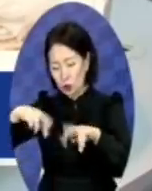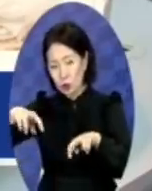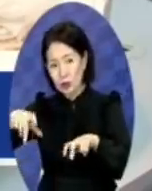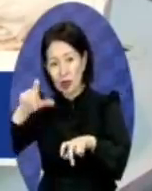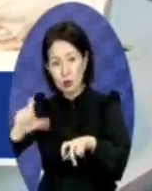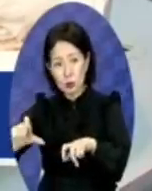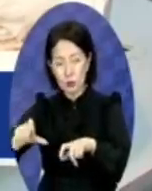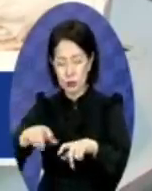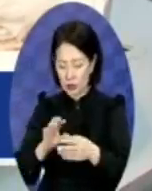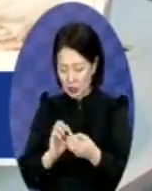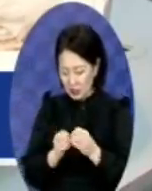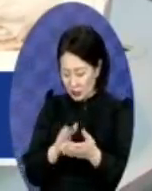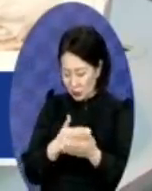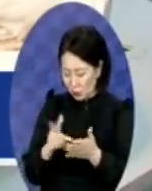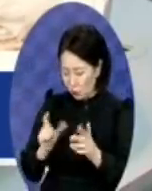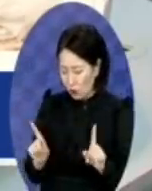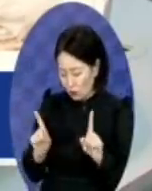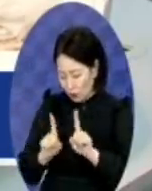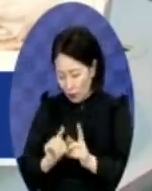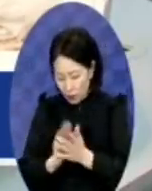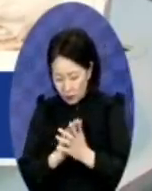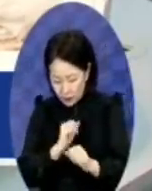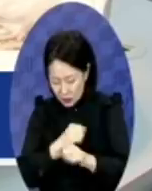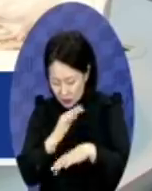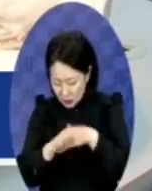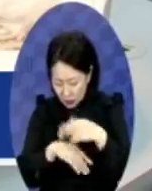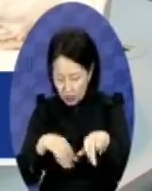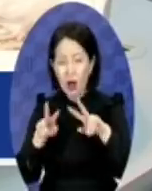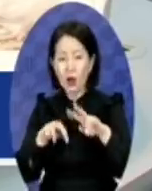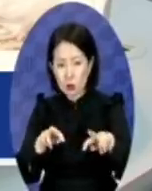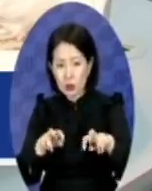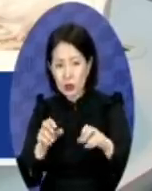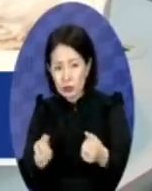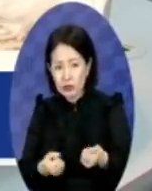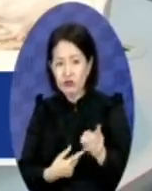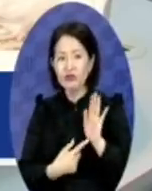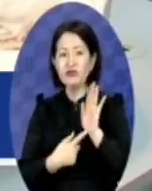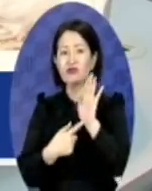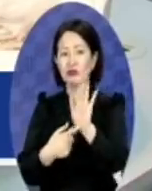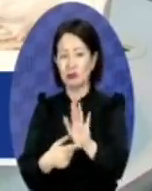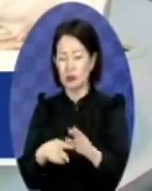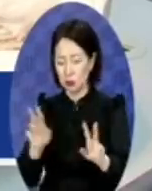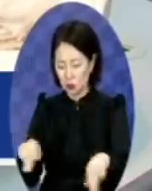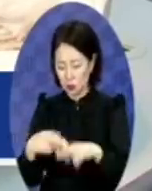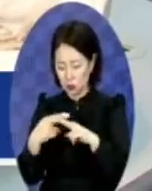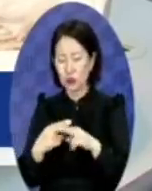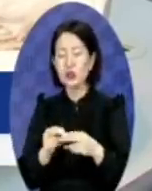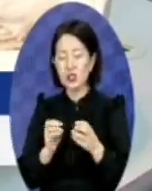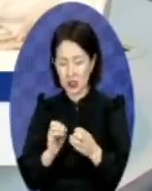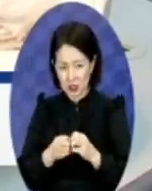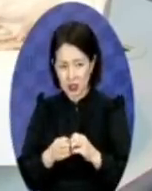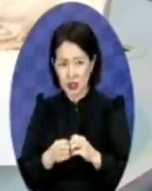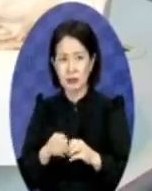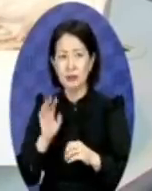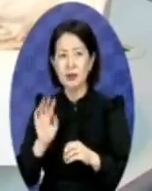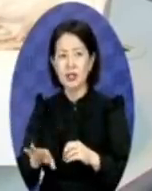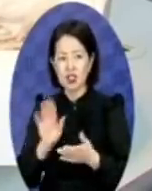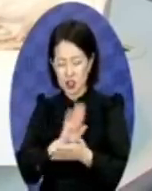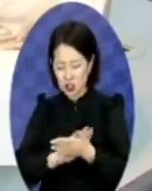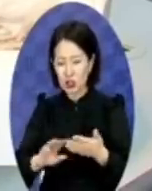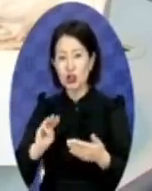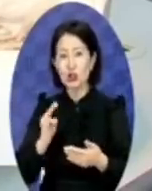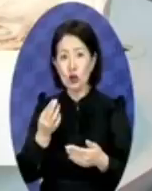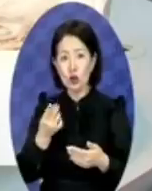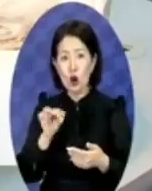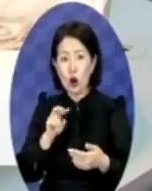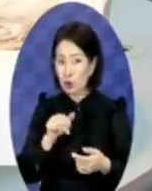хийж байгаа хүнтэйгээ хамтарч ажилласнаар бол одоо судалгааны явцд бол гаргаж ирж бол дүгнэлтийг гаргаад тэгээд үндсэндээ шин төрөл